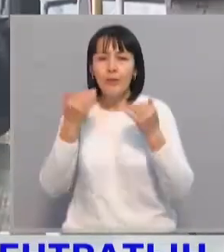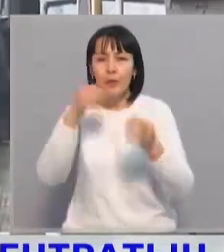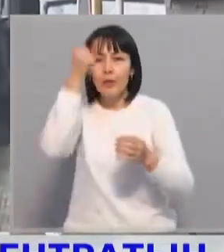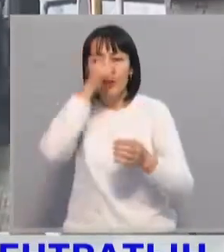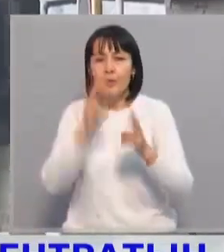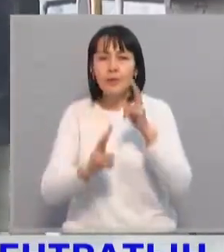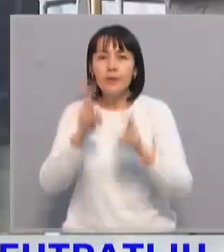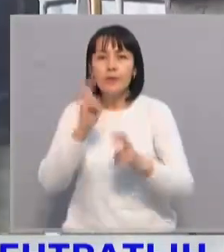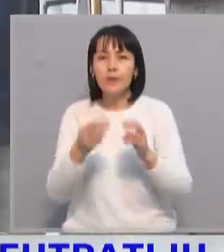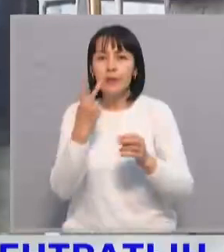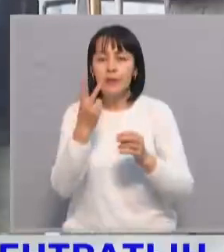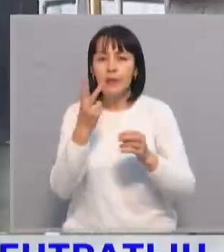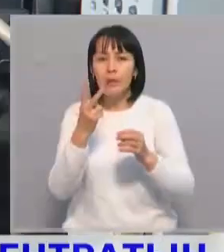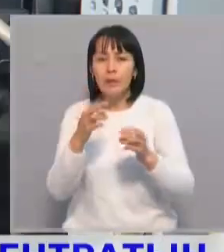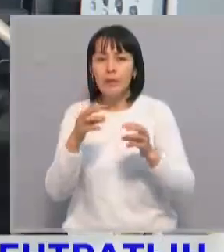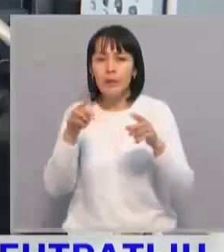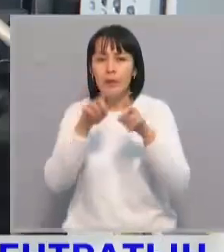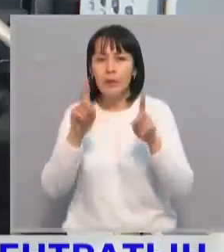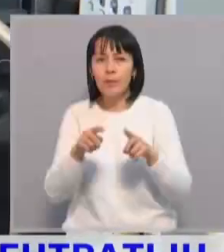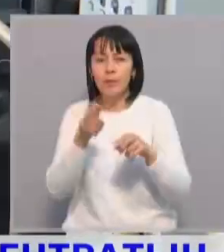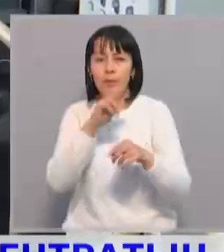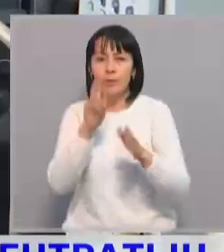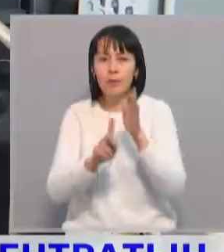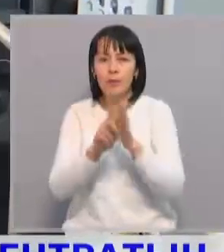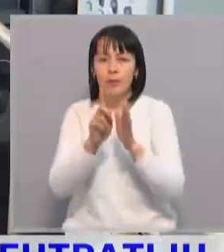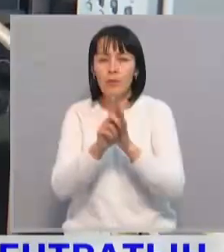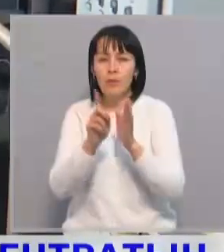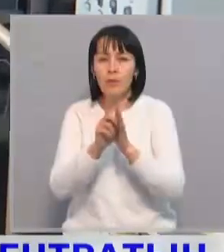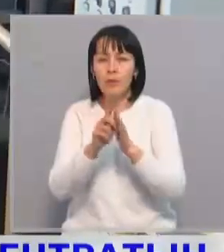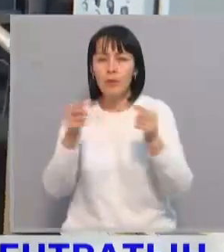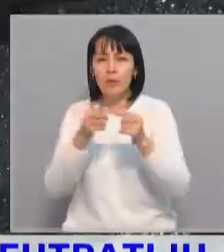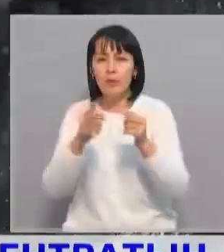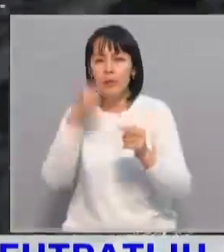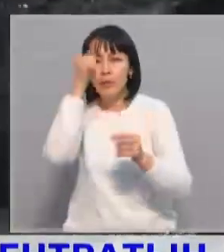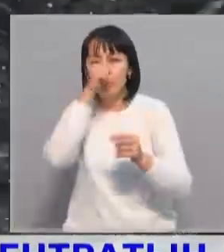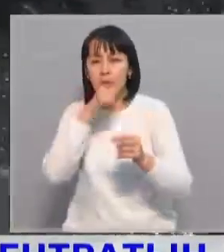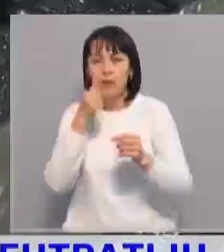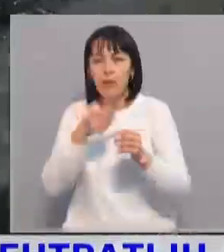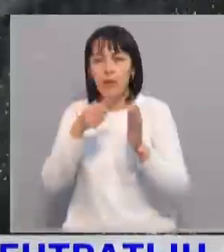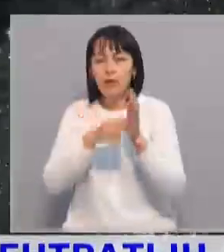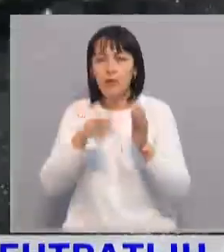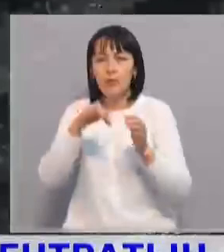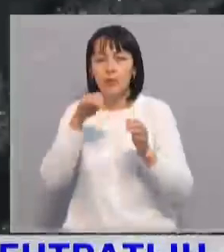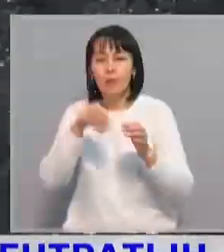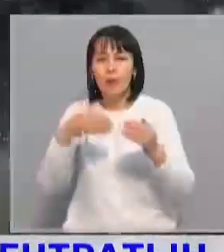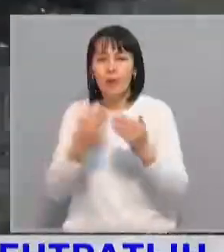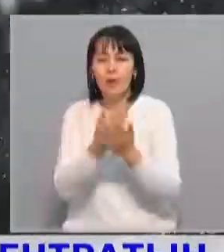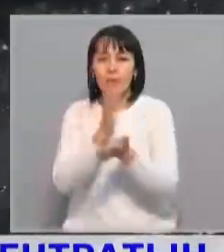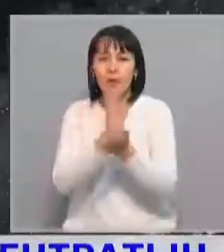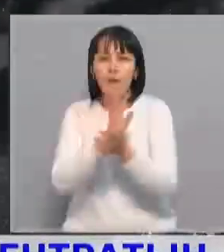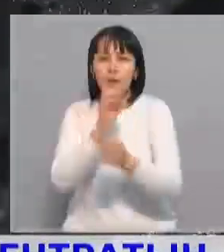Биылғы жылы зауыттағы екі пешті іске қосу көзделіп отыр екен. Нәтижесінде жылына 600 мың тоннаға дейін қалдықтарды қайта